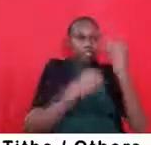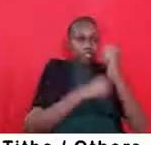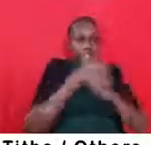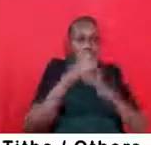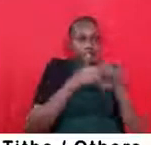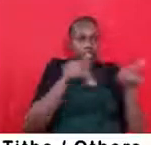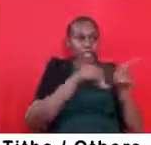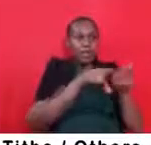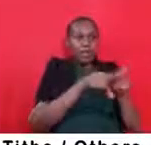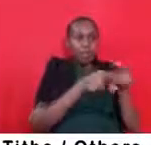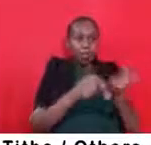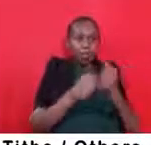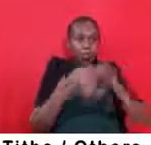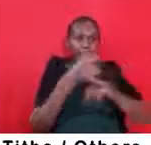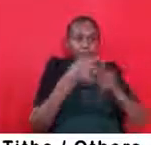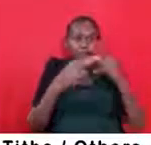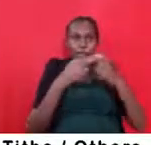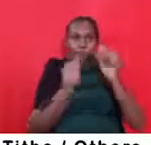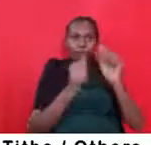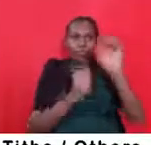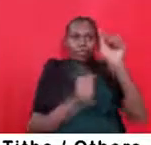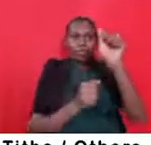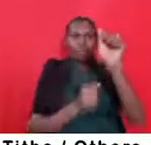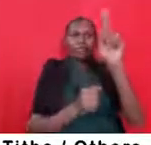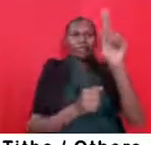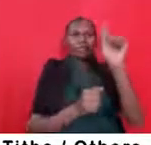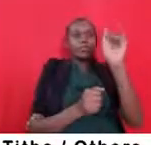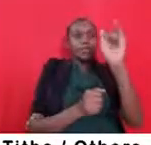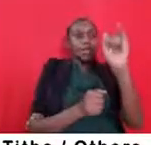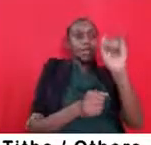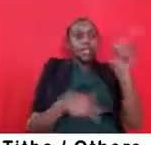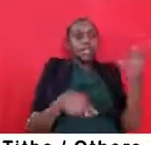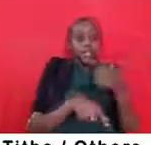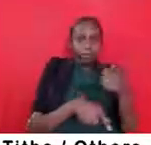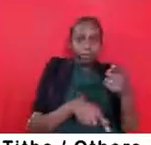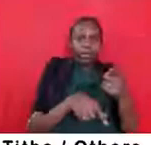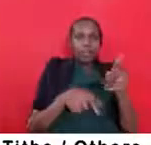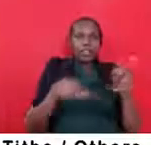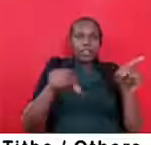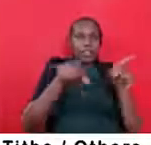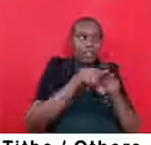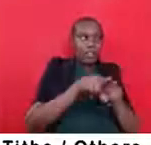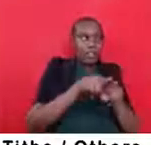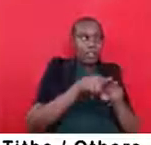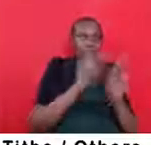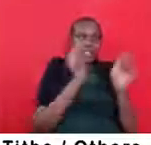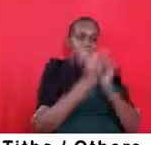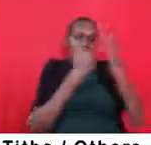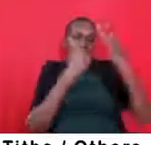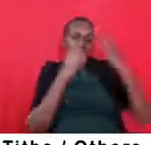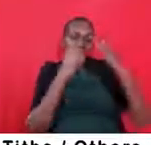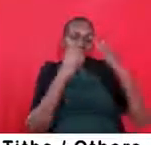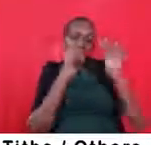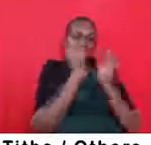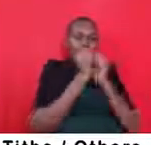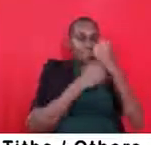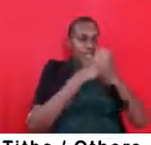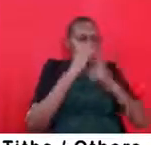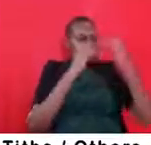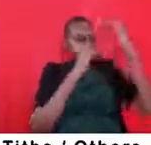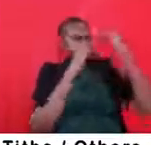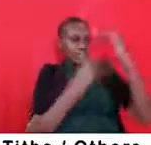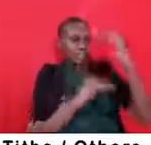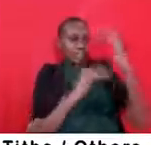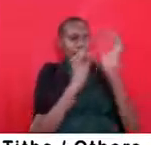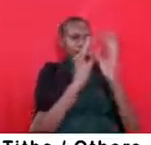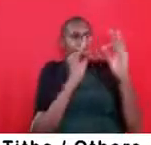anaitwa Sarai. Alikuwa anaitwa nani? Sarai. Naye alikuwa miaka 10 chini yake. Kama